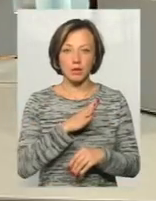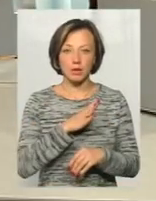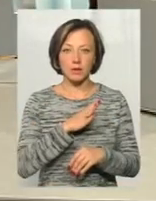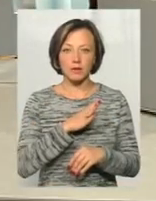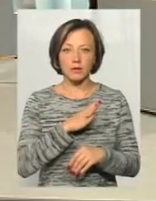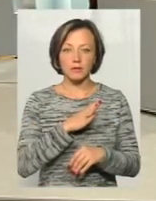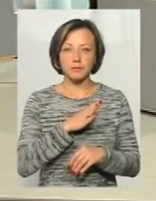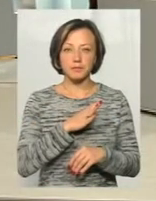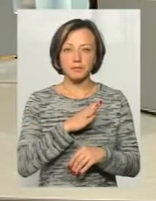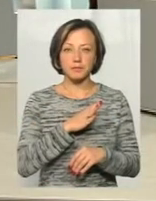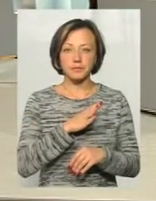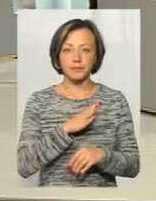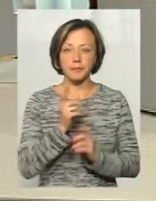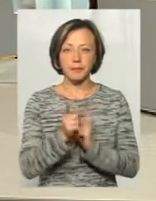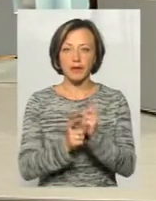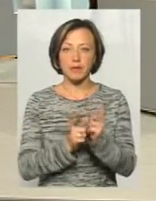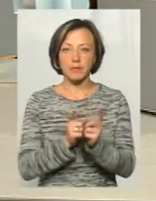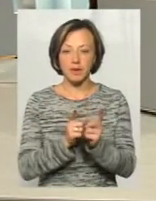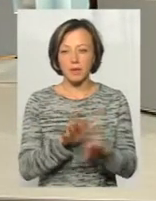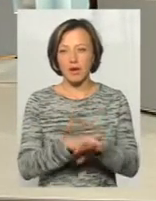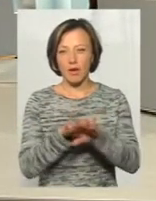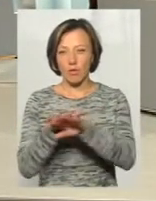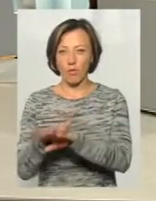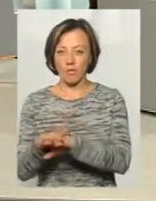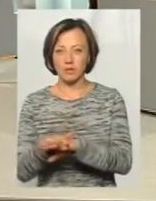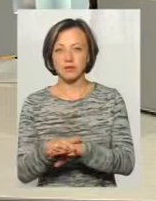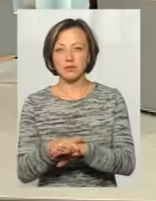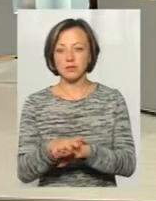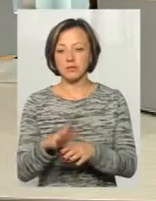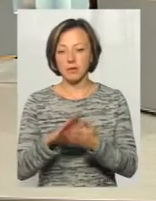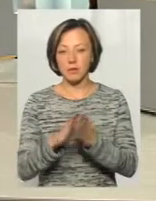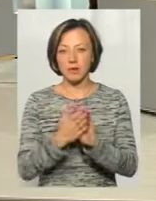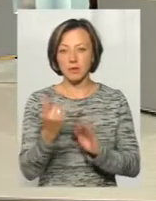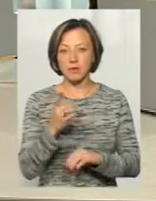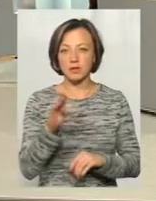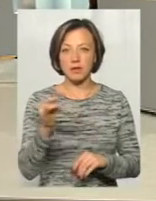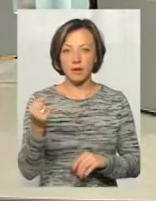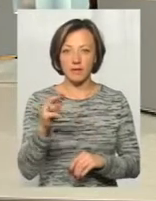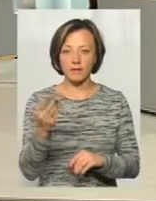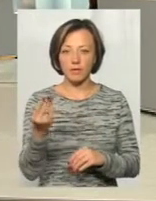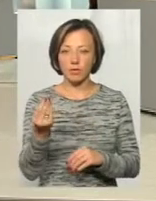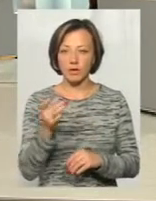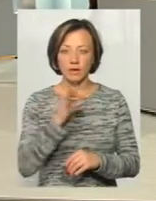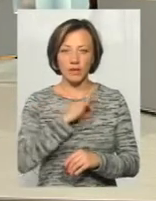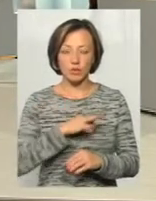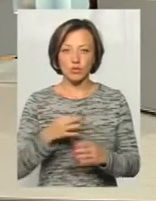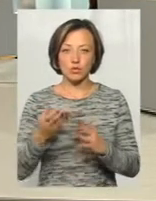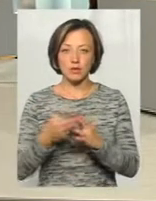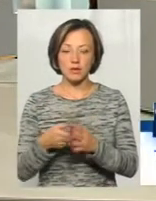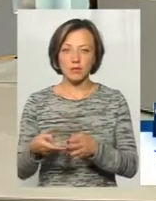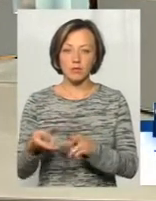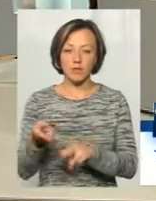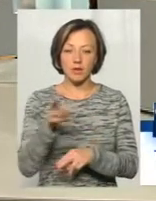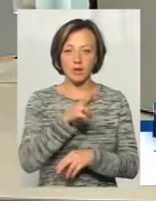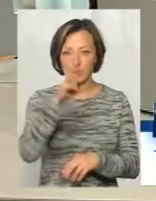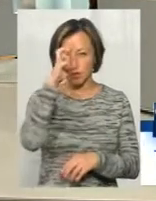надана була, і відповідно перераховувалась на підприємство, то станом на 1 травня всі кошти невикористаної субсидії повертаються до